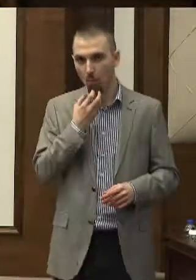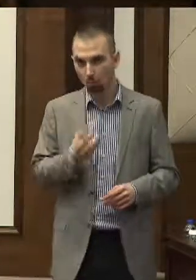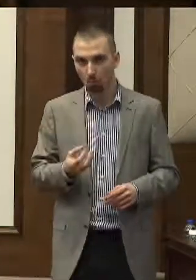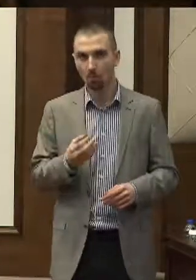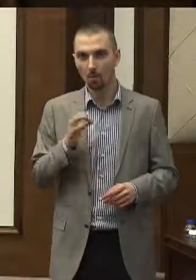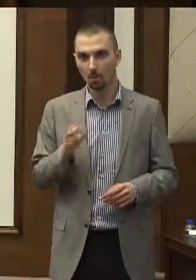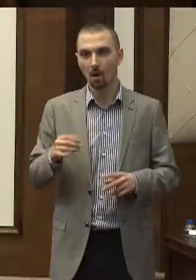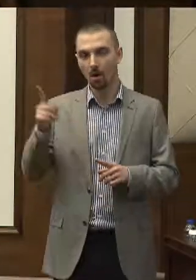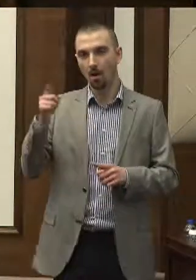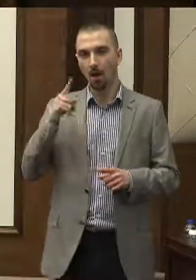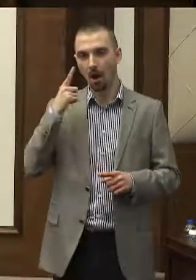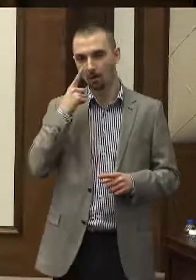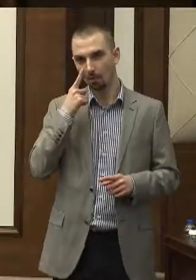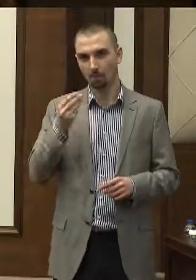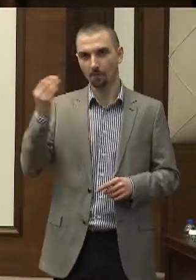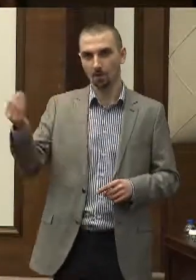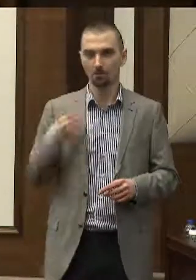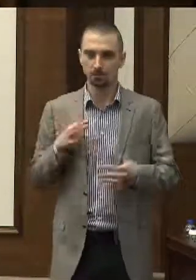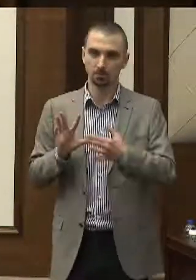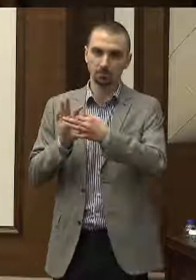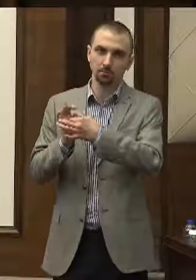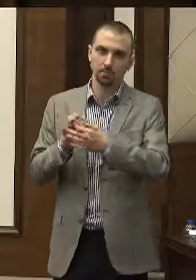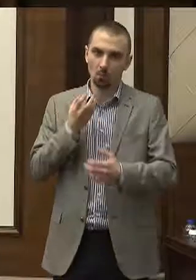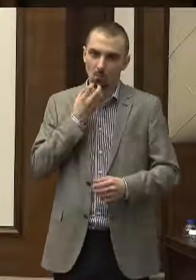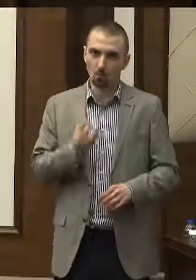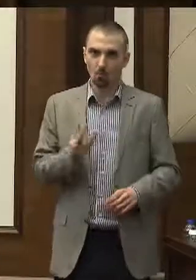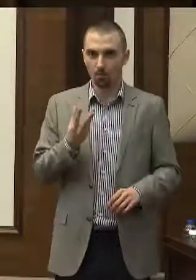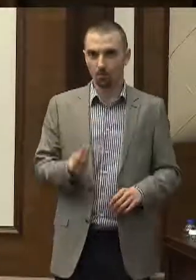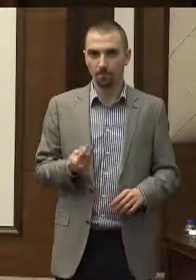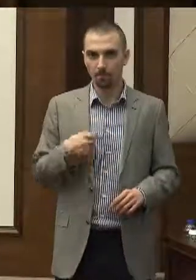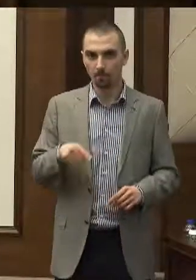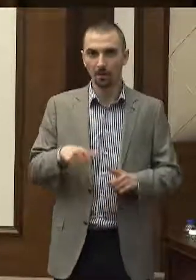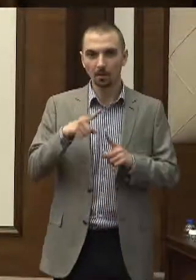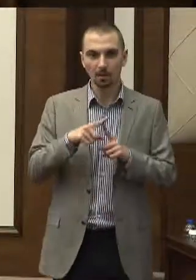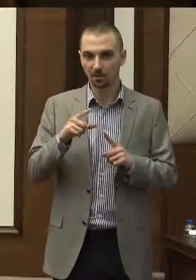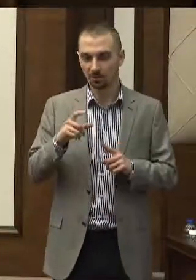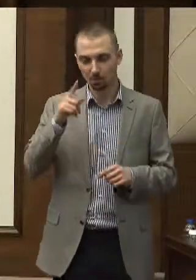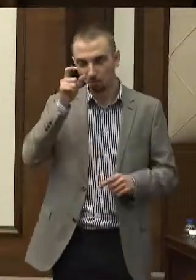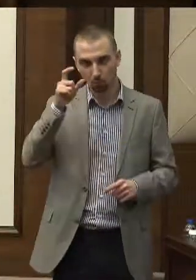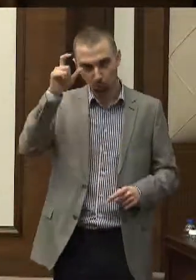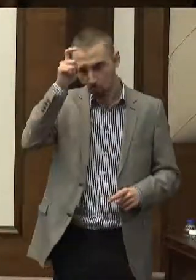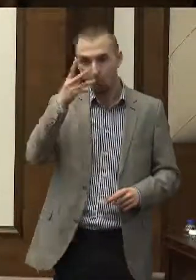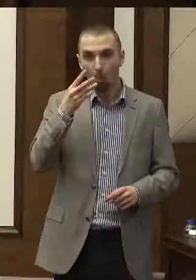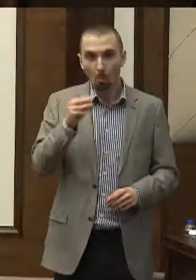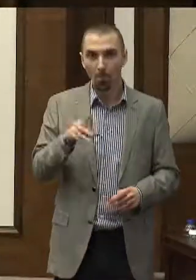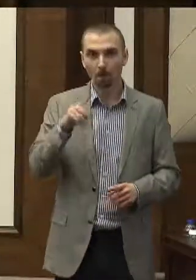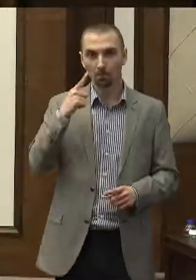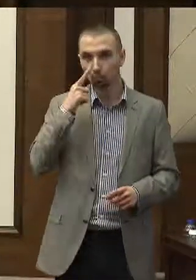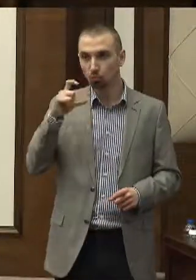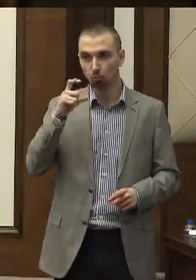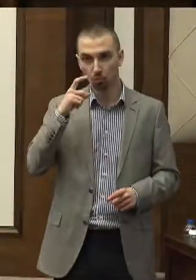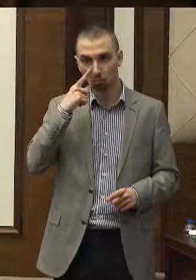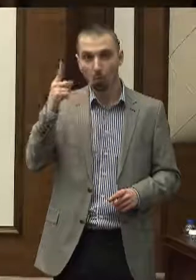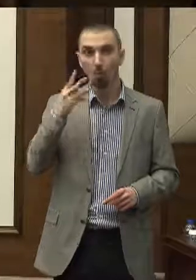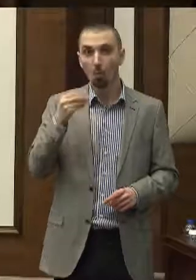alsın, Mustafa Kemal'e versin. Eğer Cumhuriyet olmasaydı ben bu İstiklal Marşı'nı ne için yazacaktım?" diyor. Bu